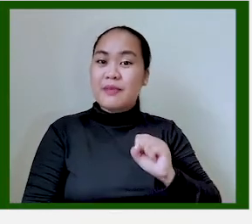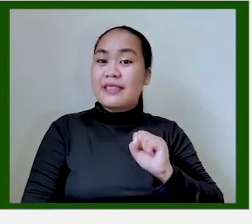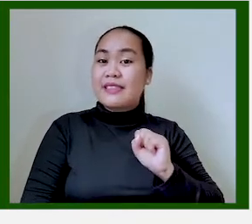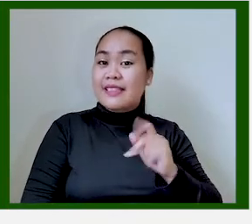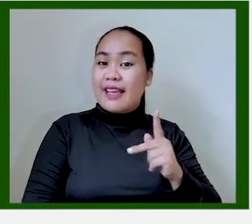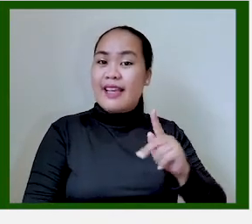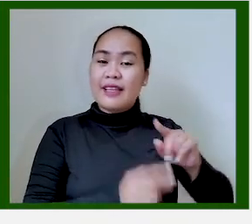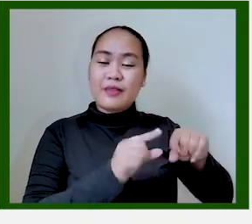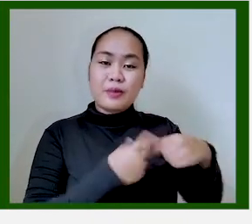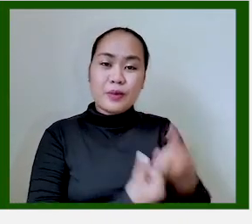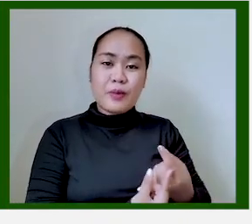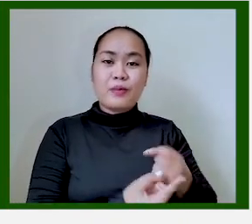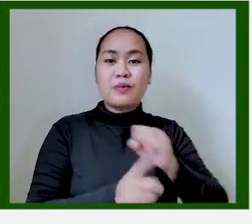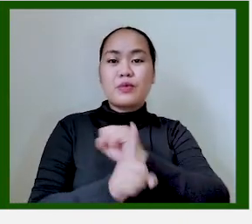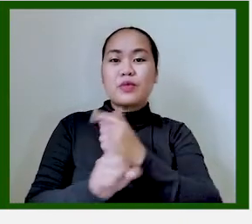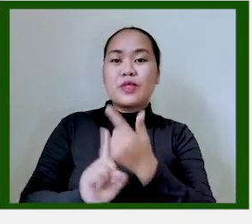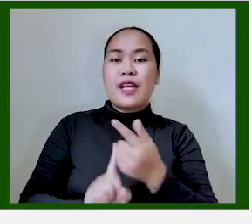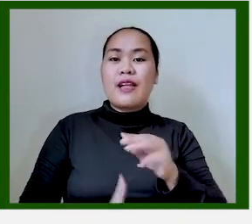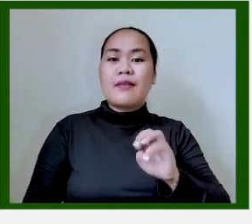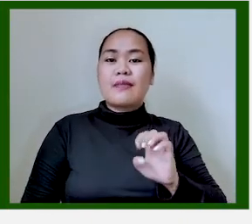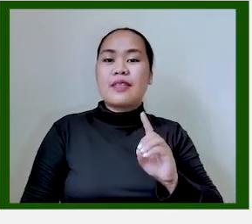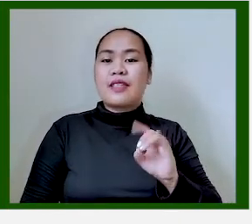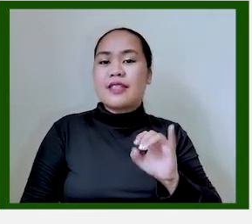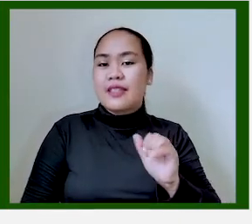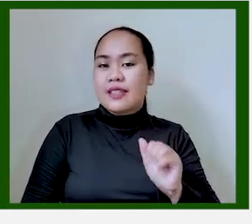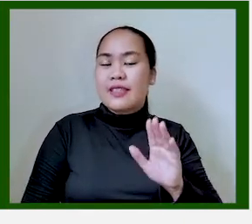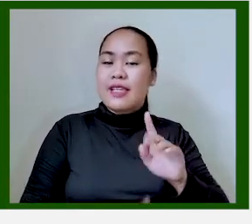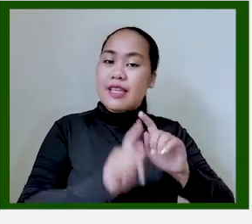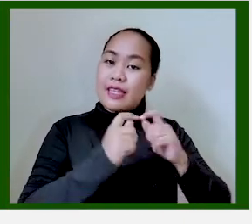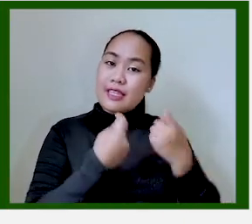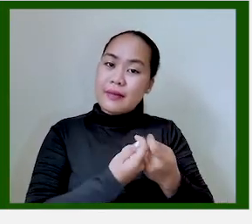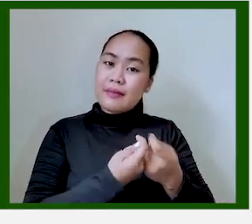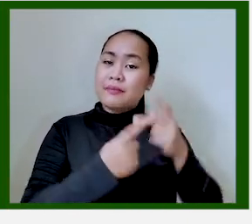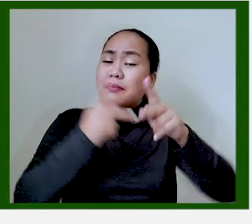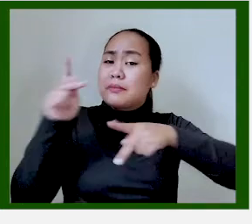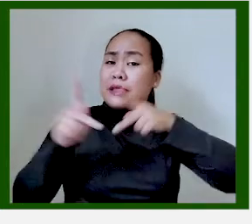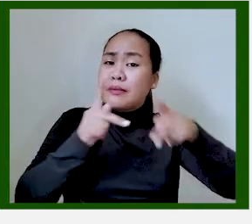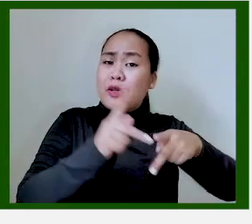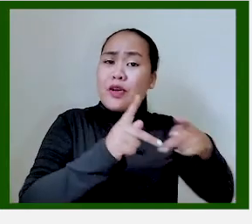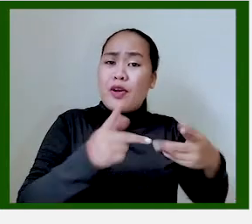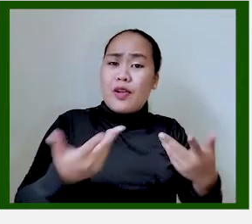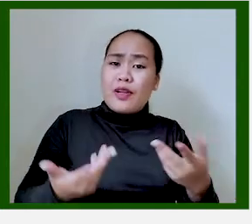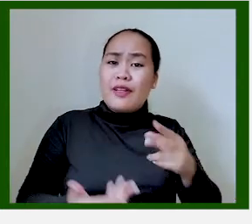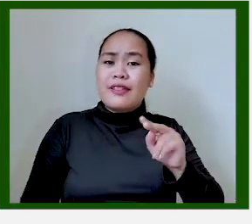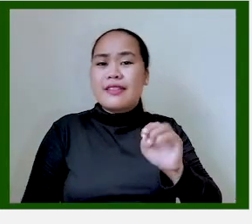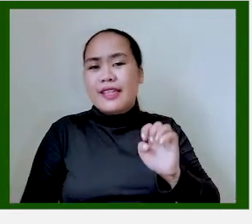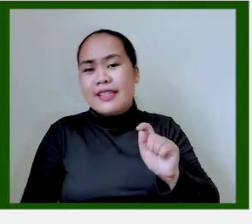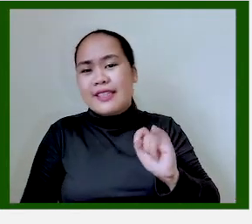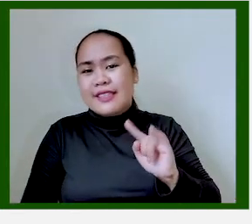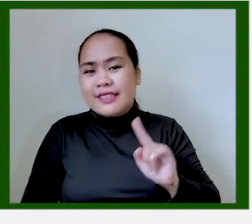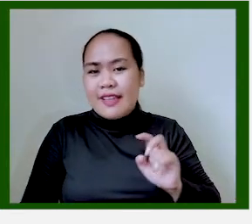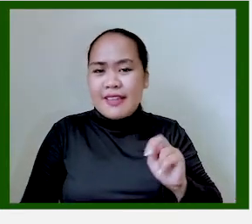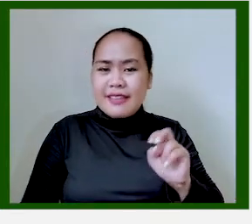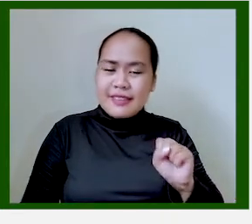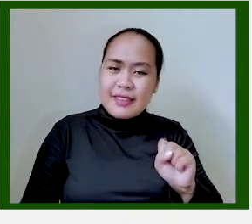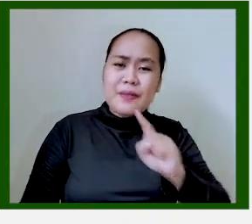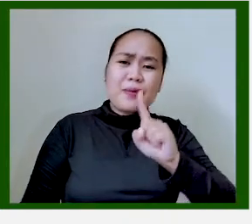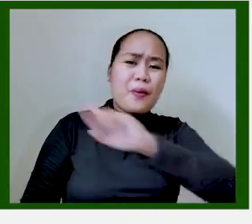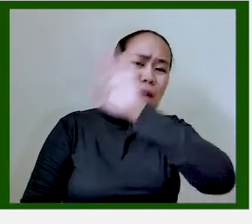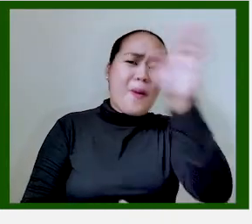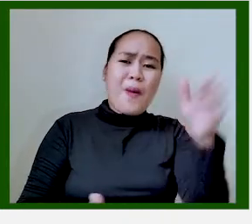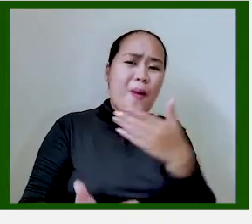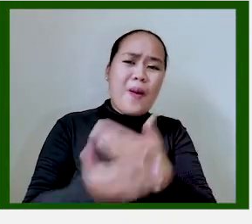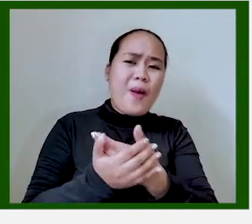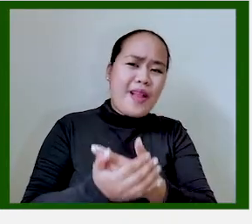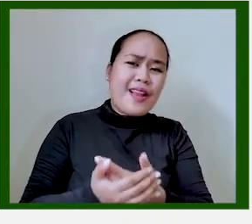social media team, sa ating mga constituents and netizens, no? And of course, sa lahat po ng mga tumutulong at